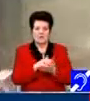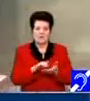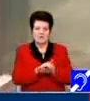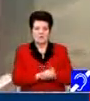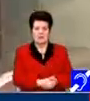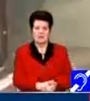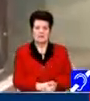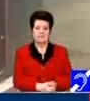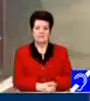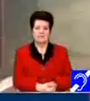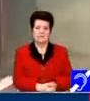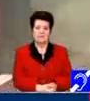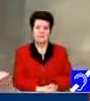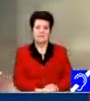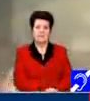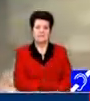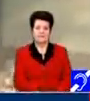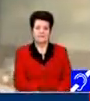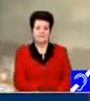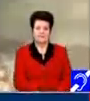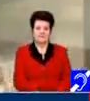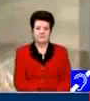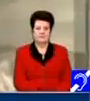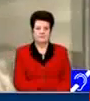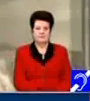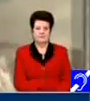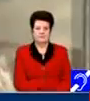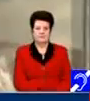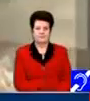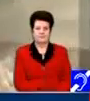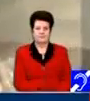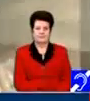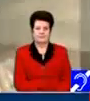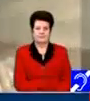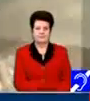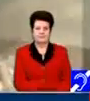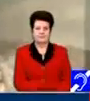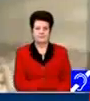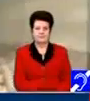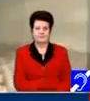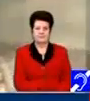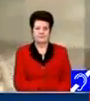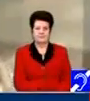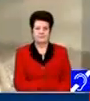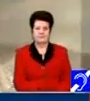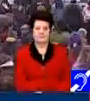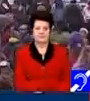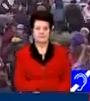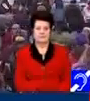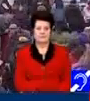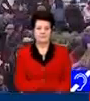Huelga, sí, por la brecha salarial y por el trato a la mujer y por las diferencias que hay de